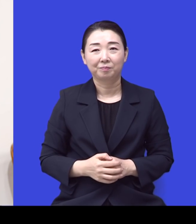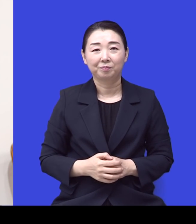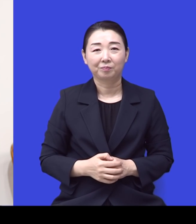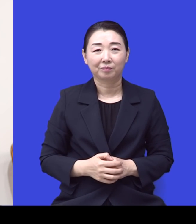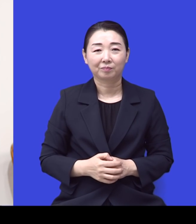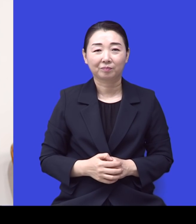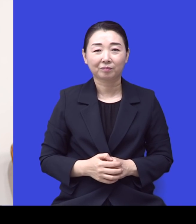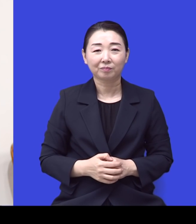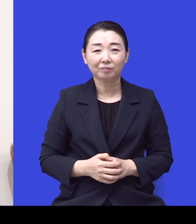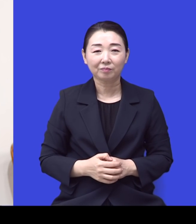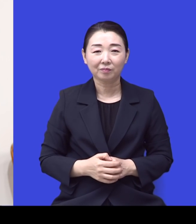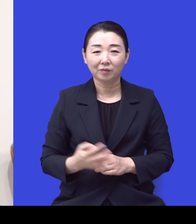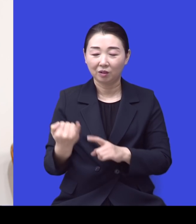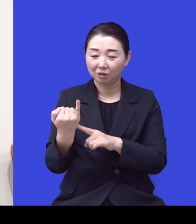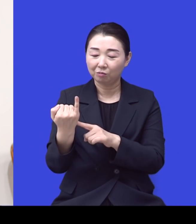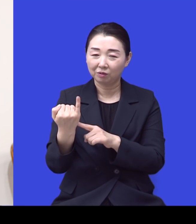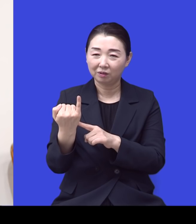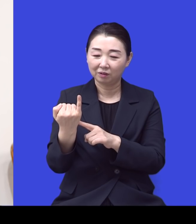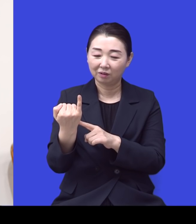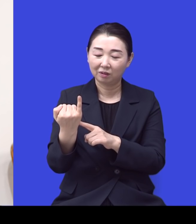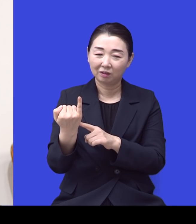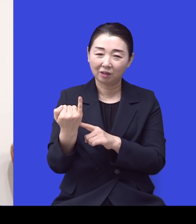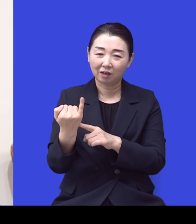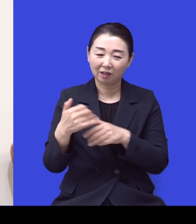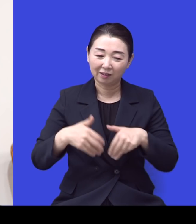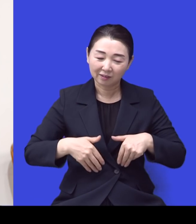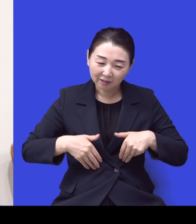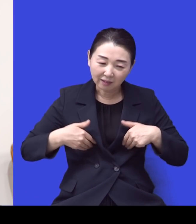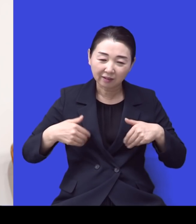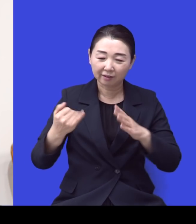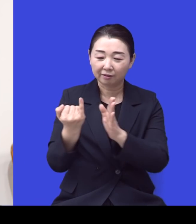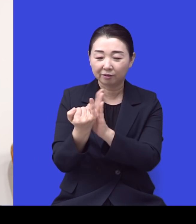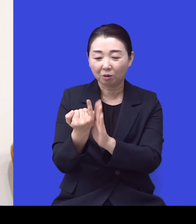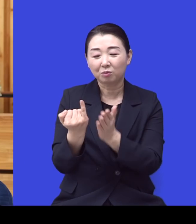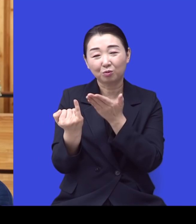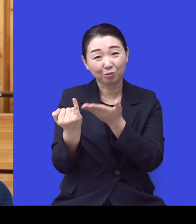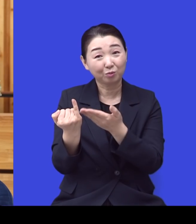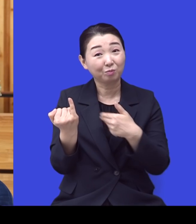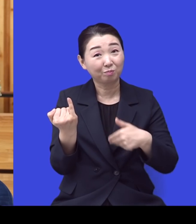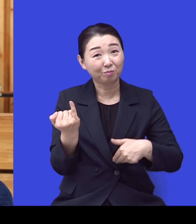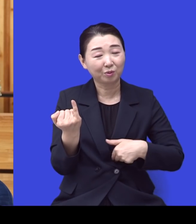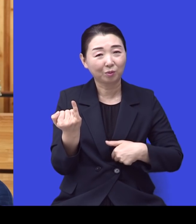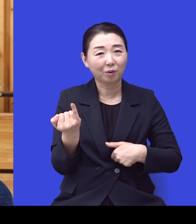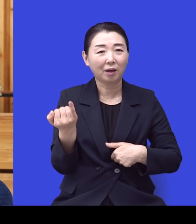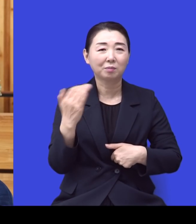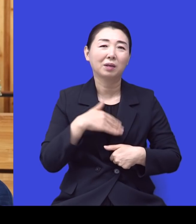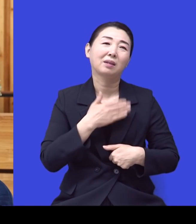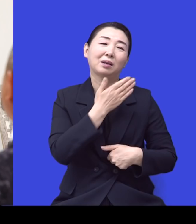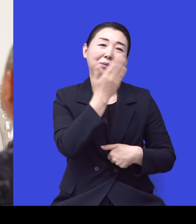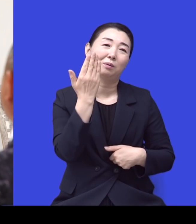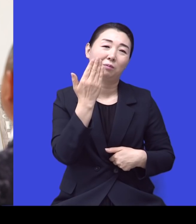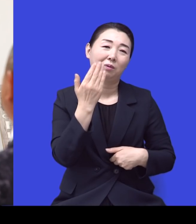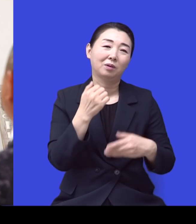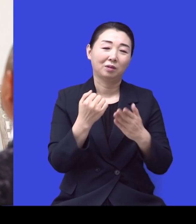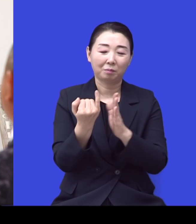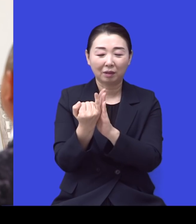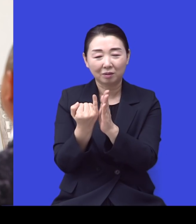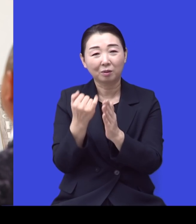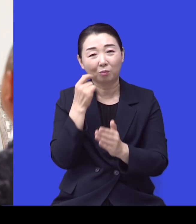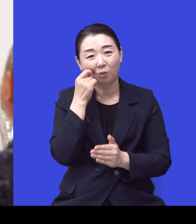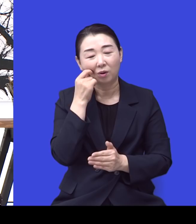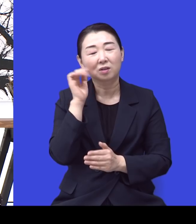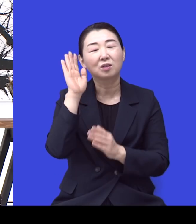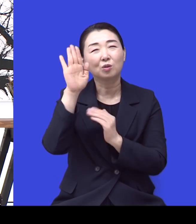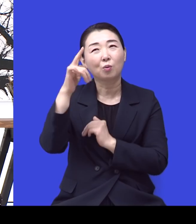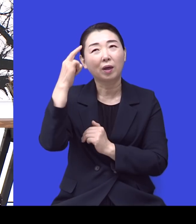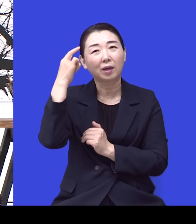그분이 제가 좀 더 따뜻하게 안아드리고 했었어야 되는데 예. 어린 나이였고 이후에 이제 정신병원으로 가시게